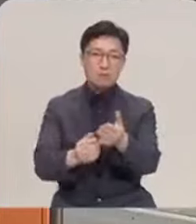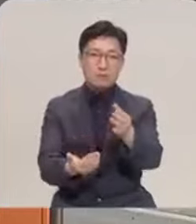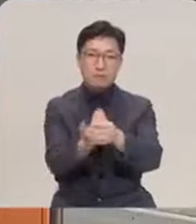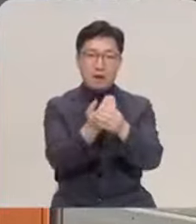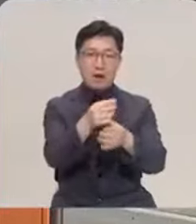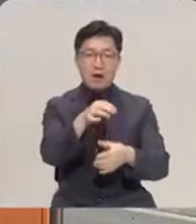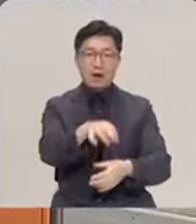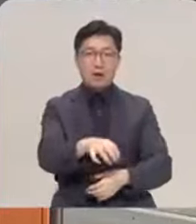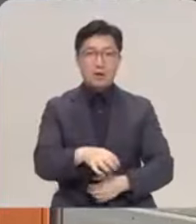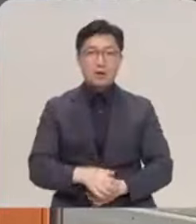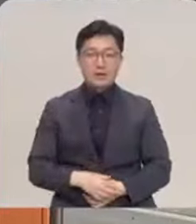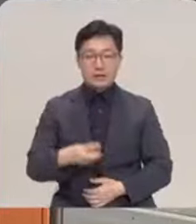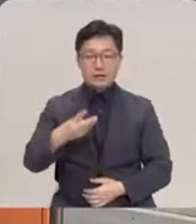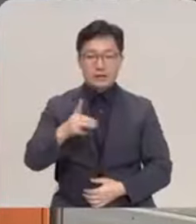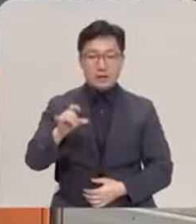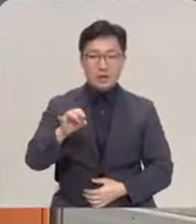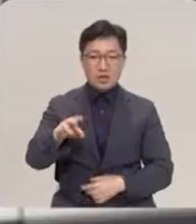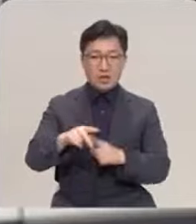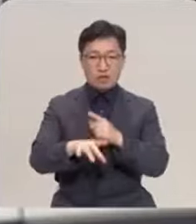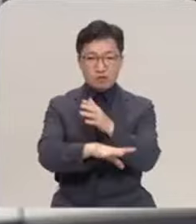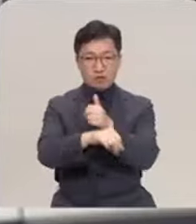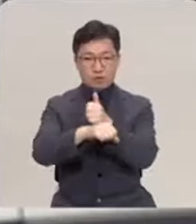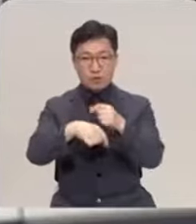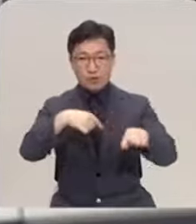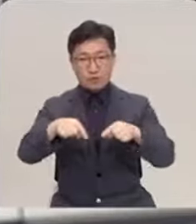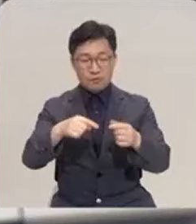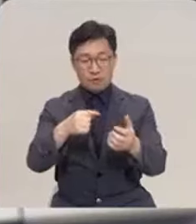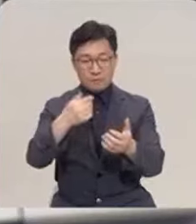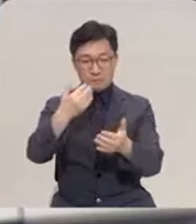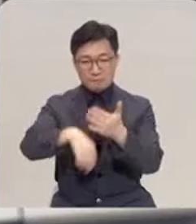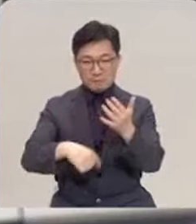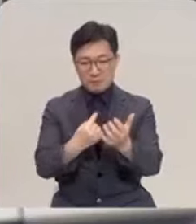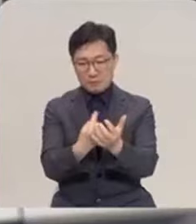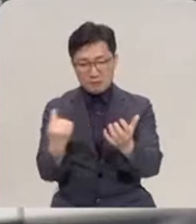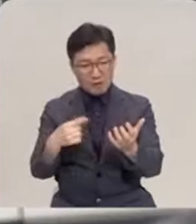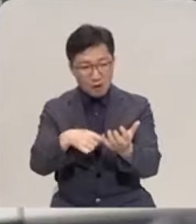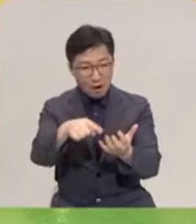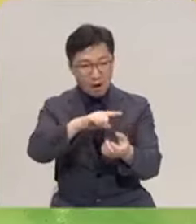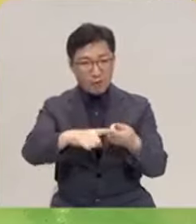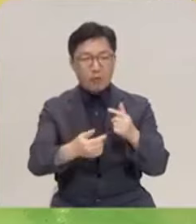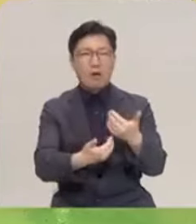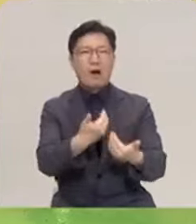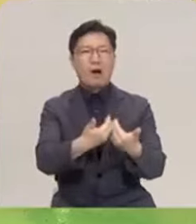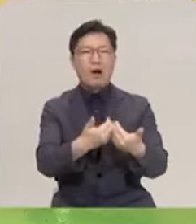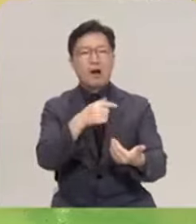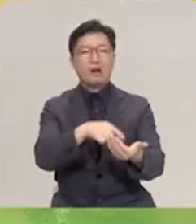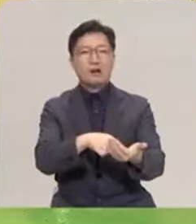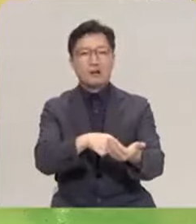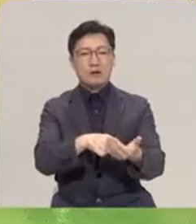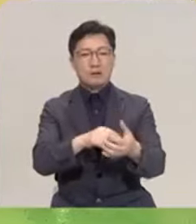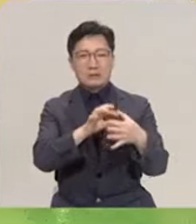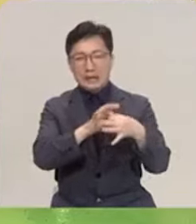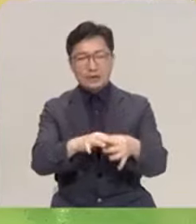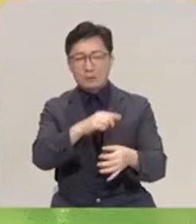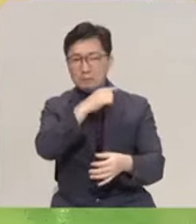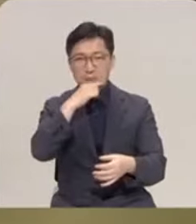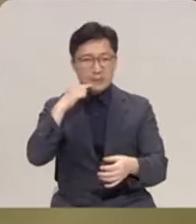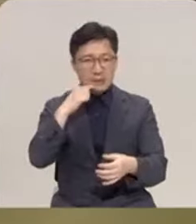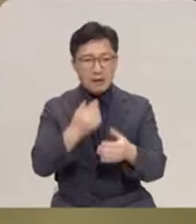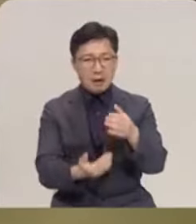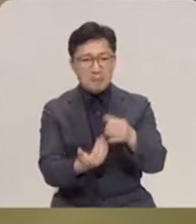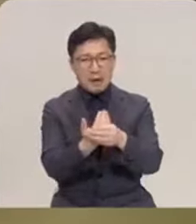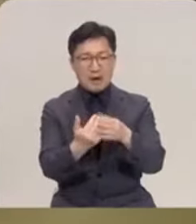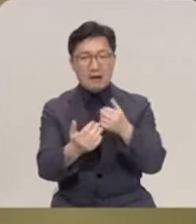심각합니다 태 건설이 주관 운영사에서 빠진 뒤 심각한 노사 갈등과 만성적자로 인한 처리장